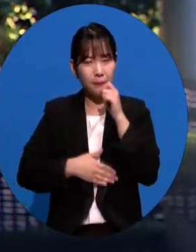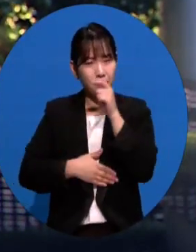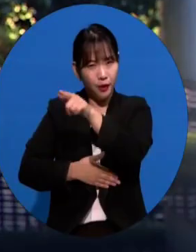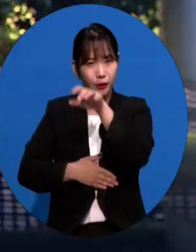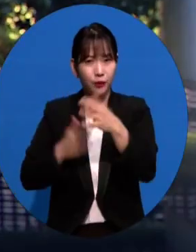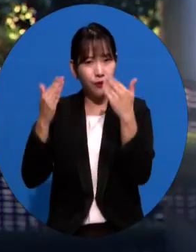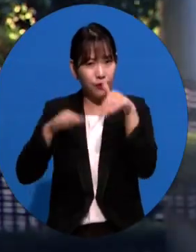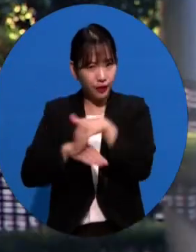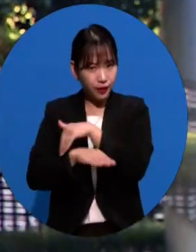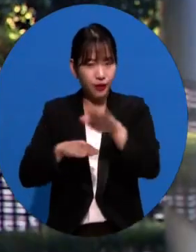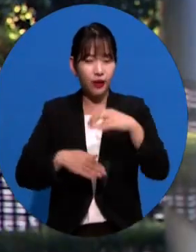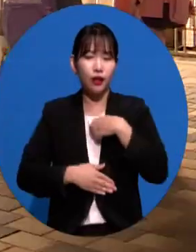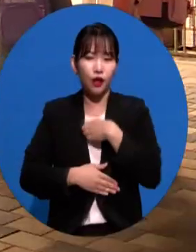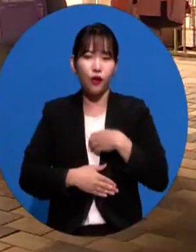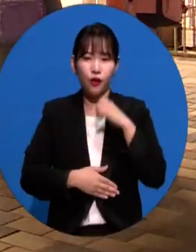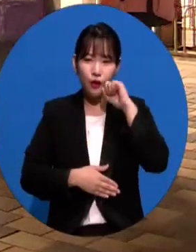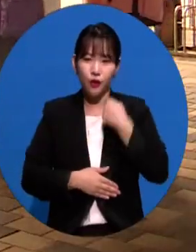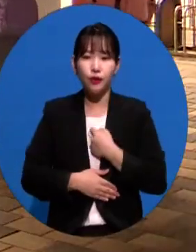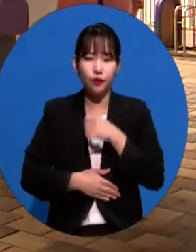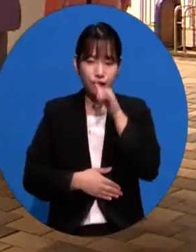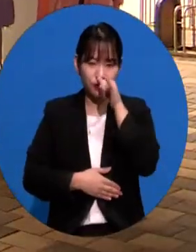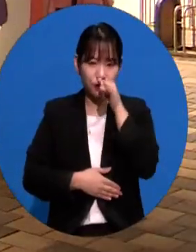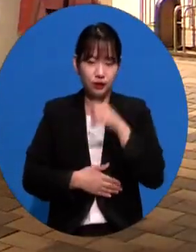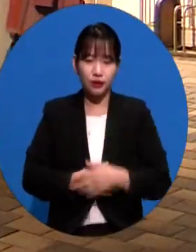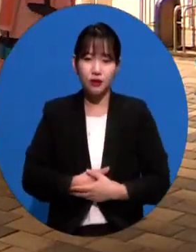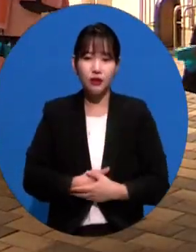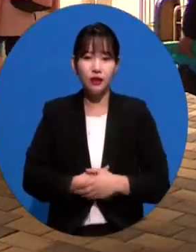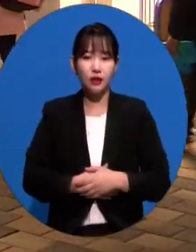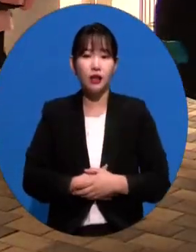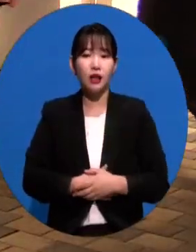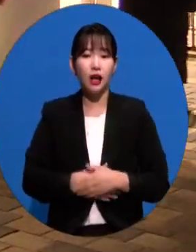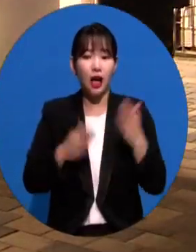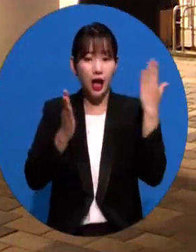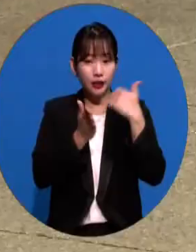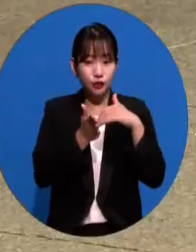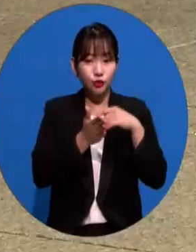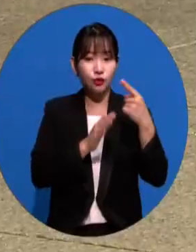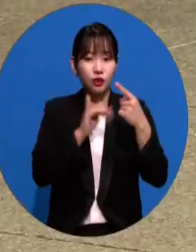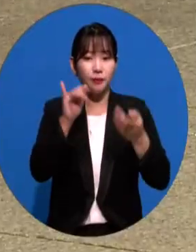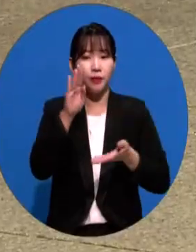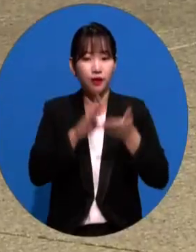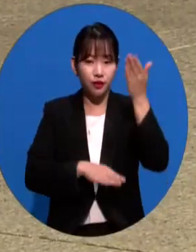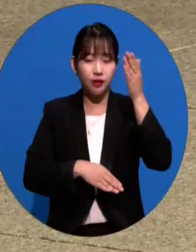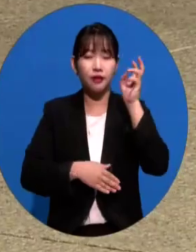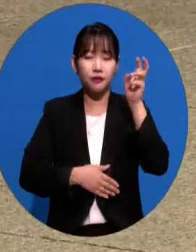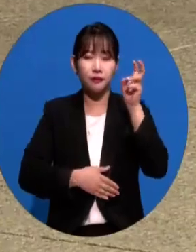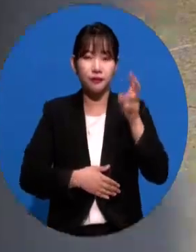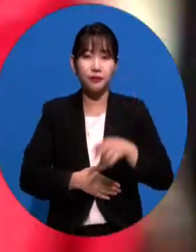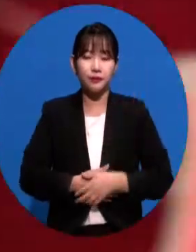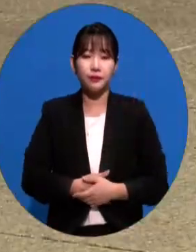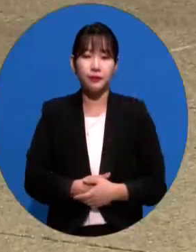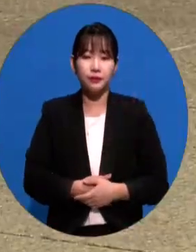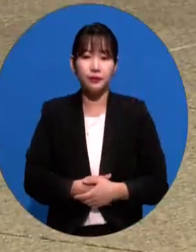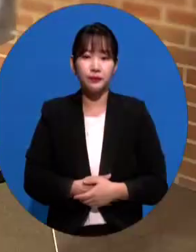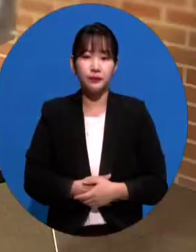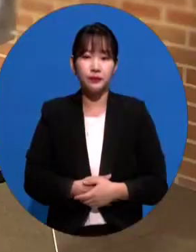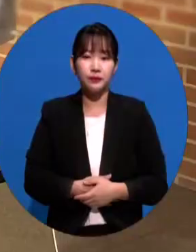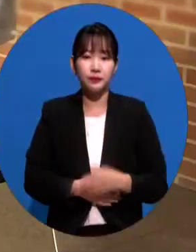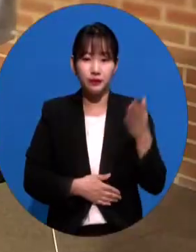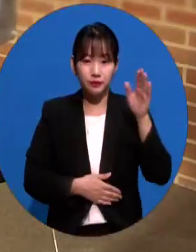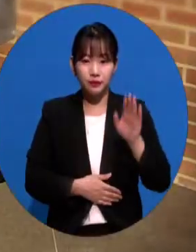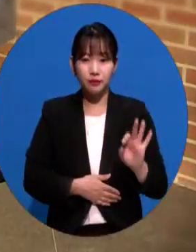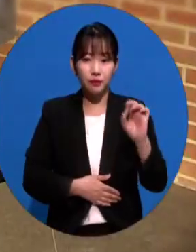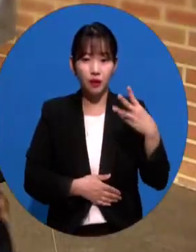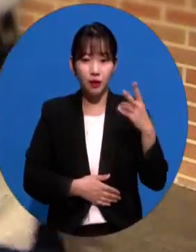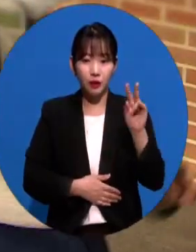통학을 해야 하는 어려움에 처해 있습니다 보령 2지구에 입주하는 학생술은 천명을 훌쩍 넘을 것으로 예상됩니다 하지만